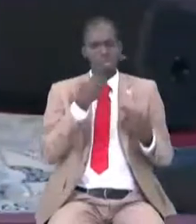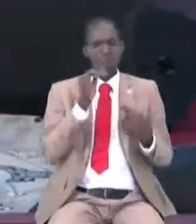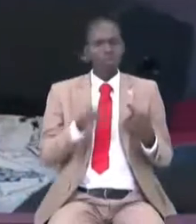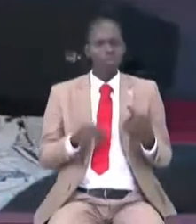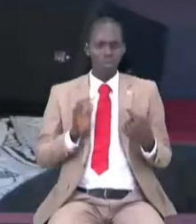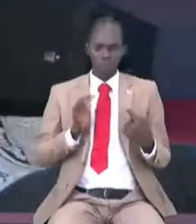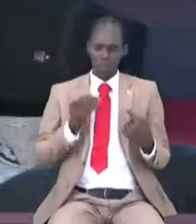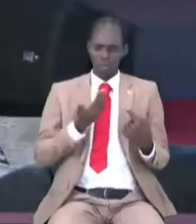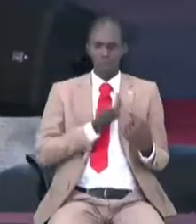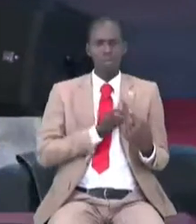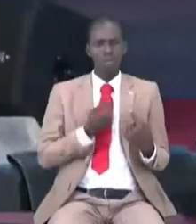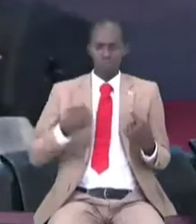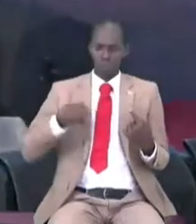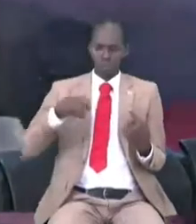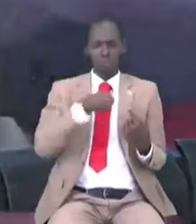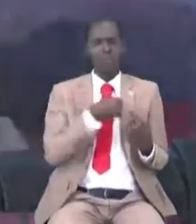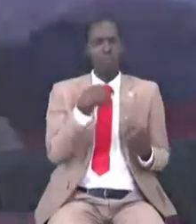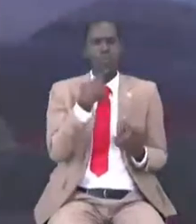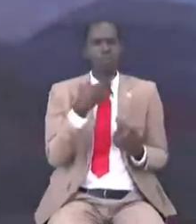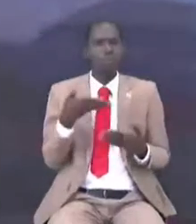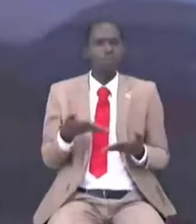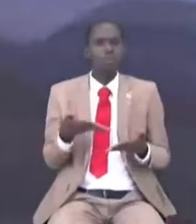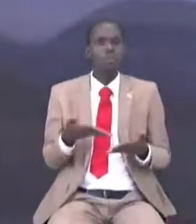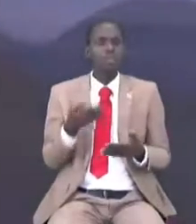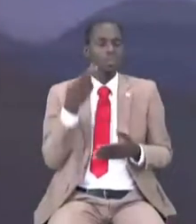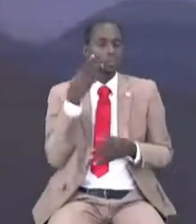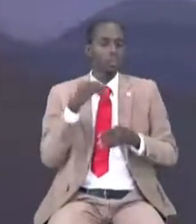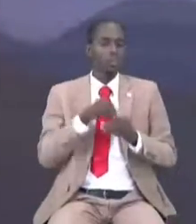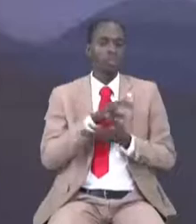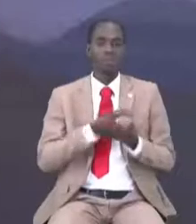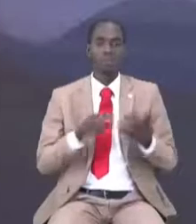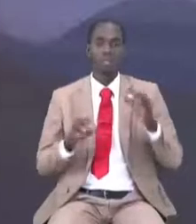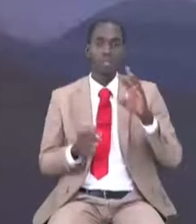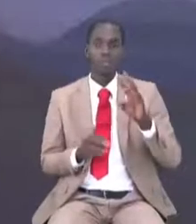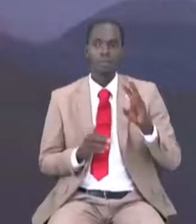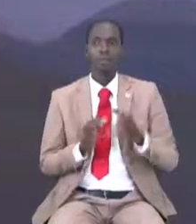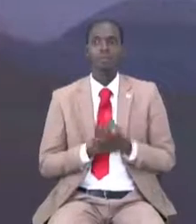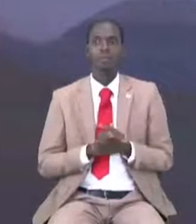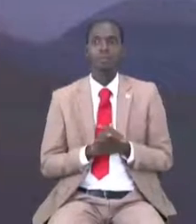là? Voilà le verset 6. Nous étions tous,